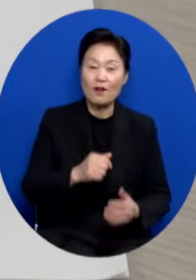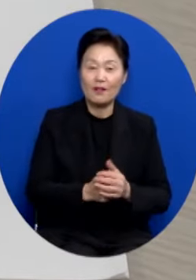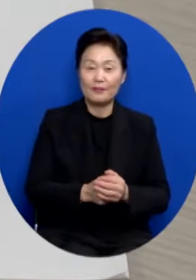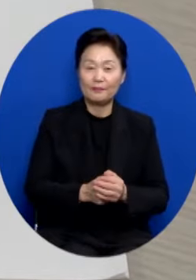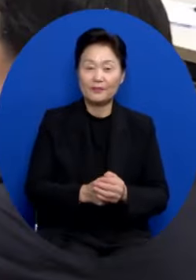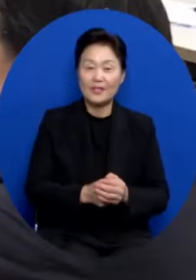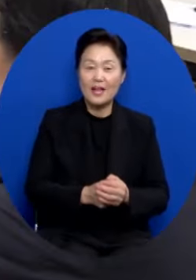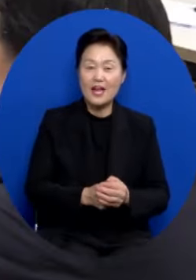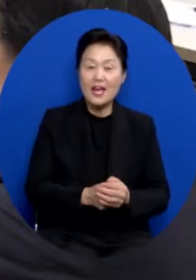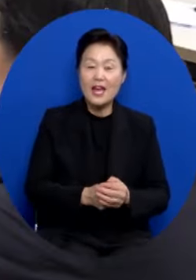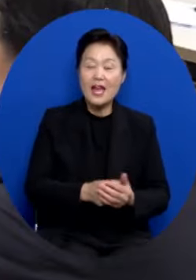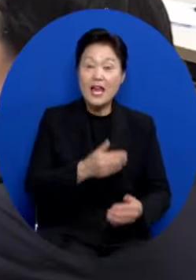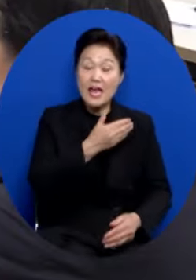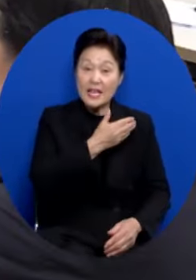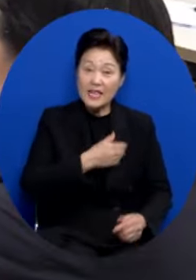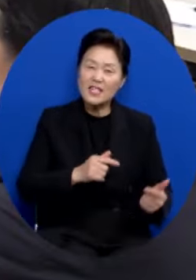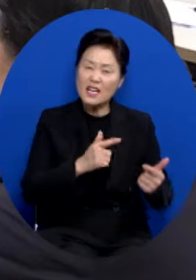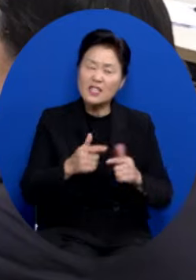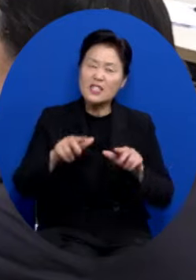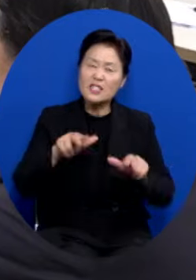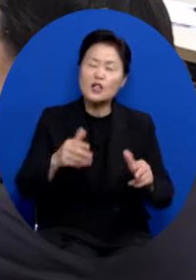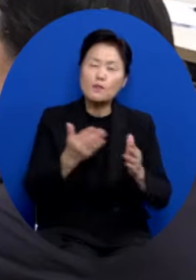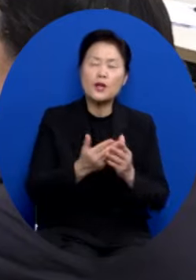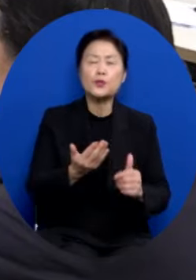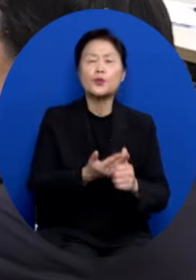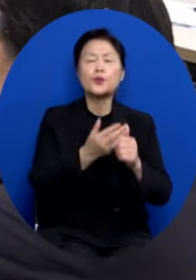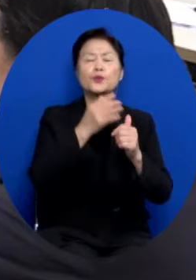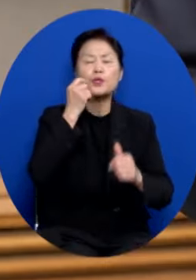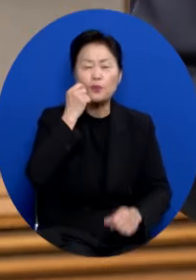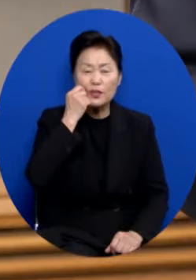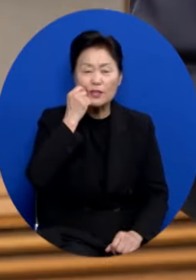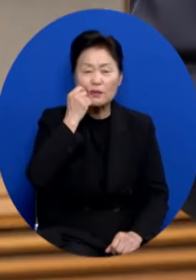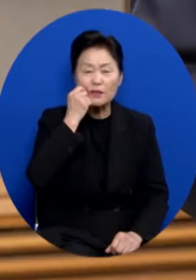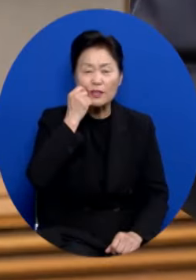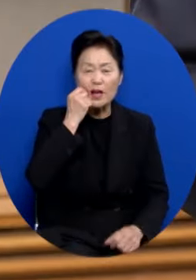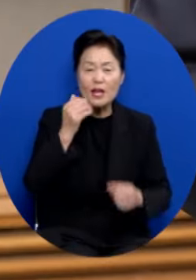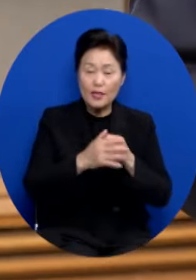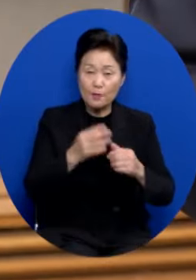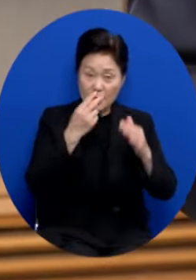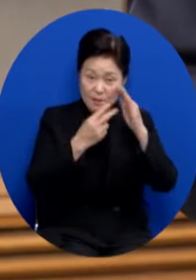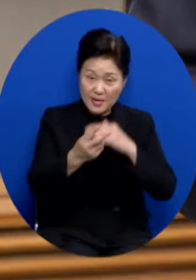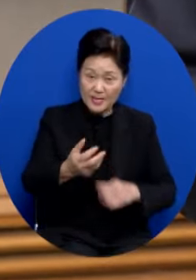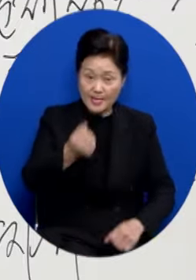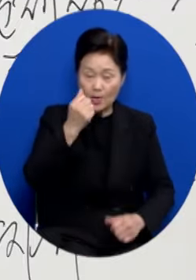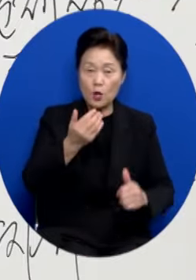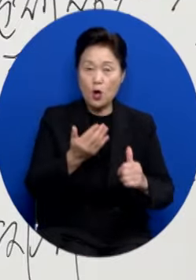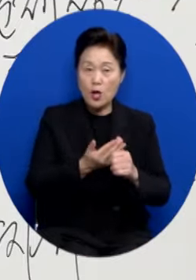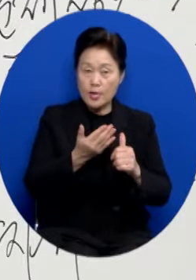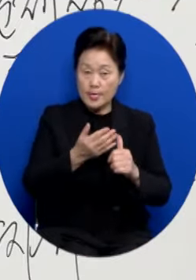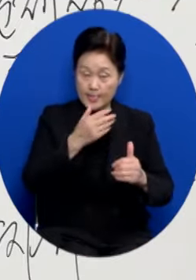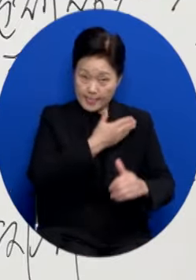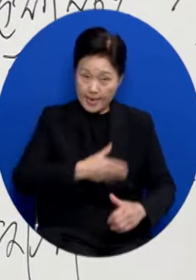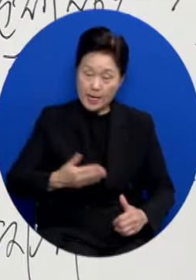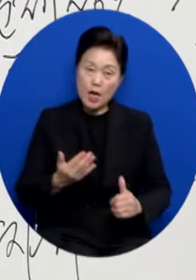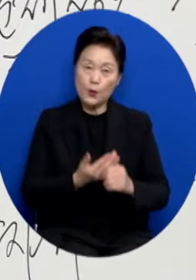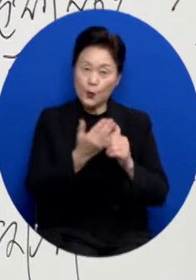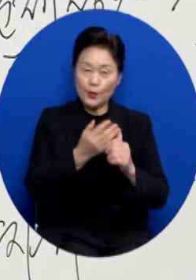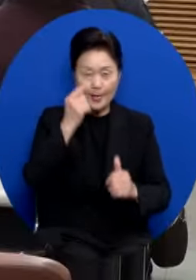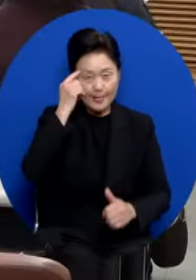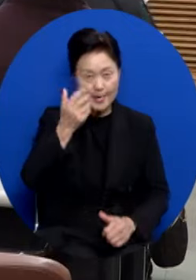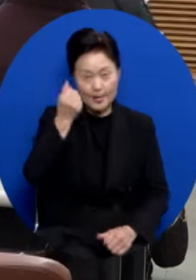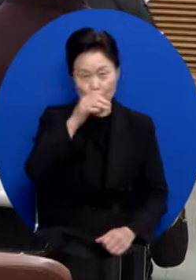요즘껏 제자를 못 키워냈거든요. 그래서 비전을 갖고 제자를 키워내야 되겠다. 그런 비전을 갖고